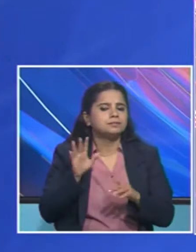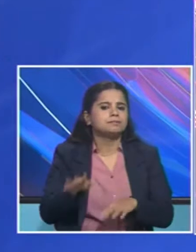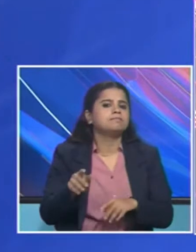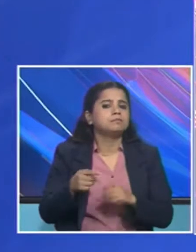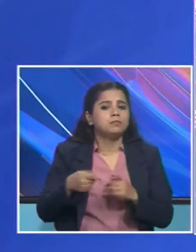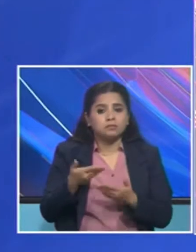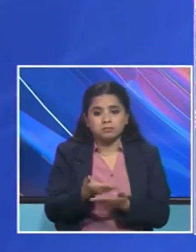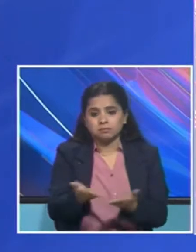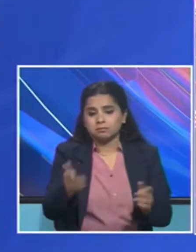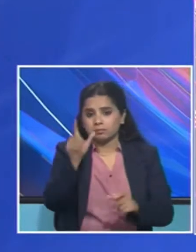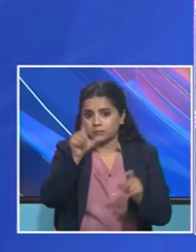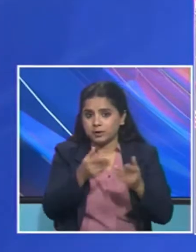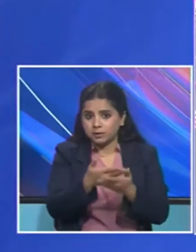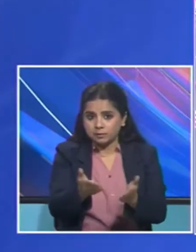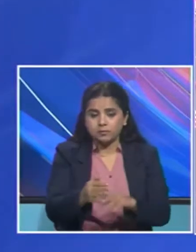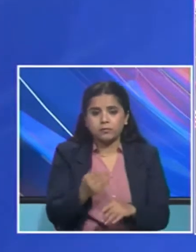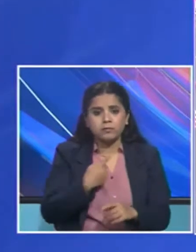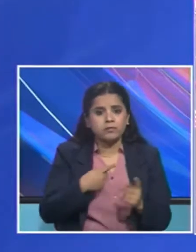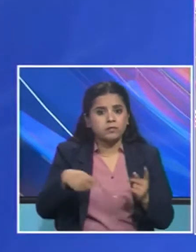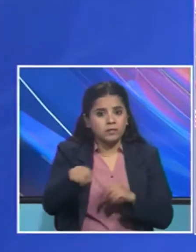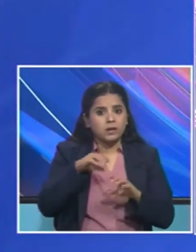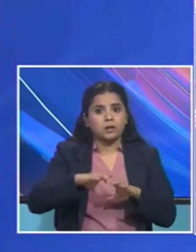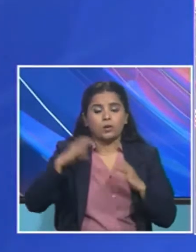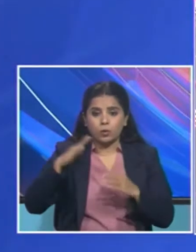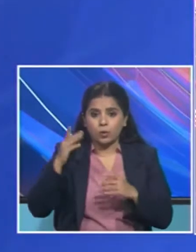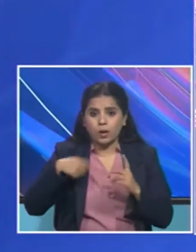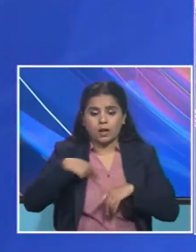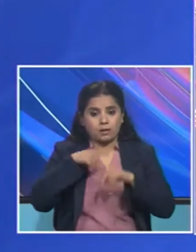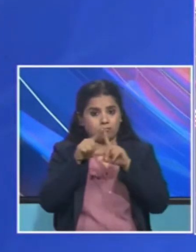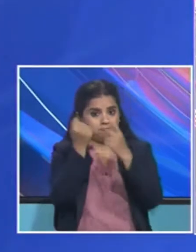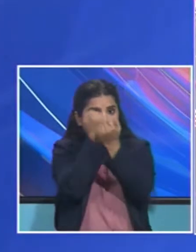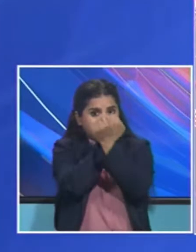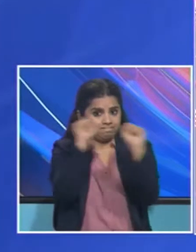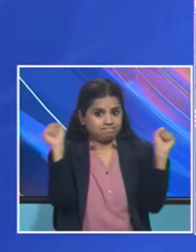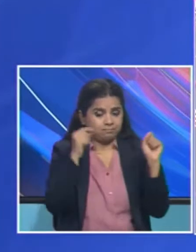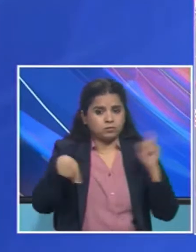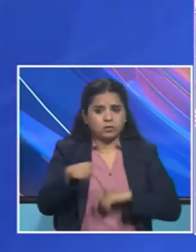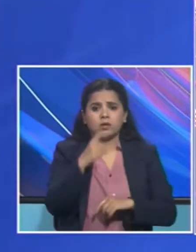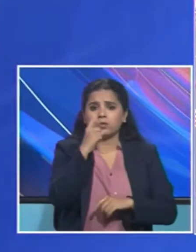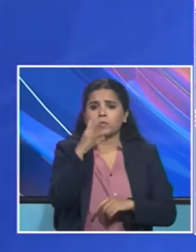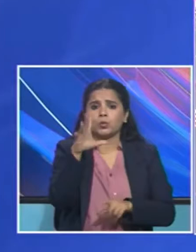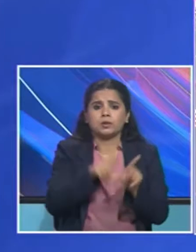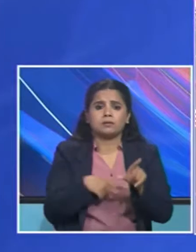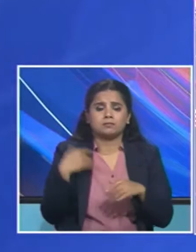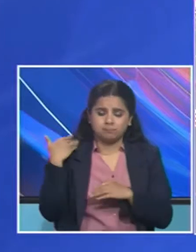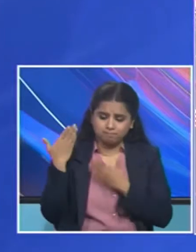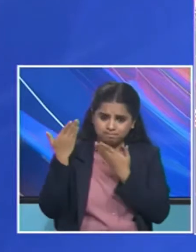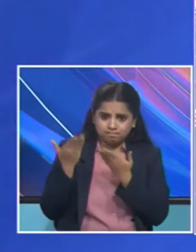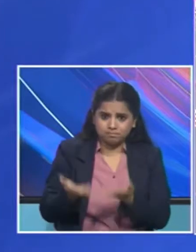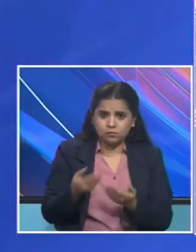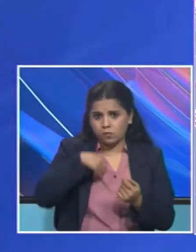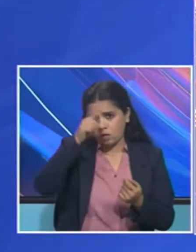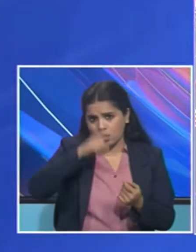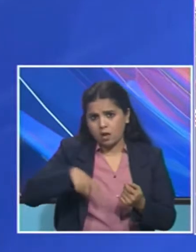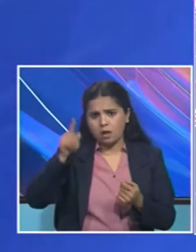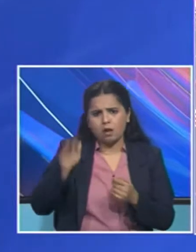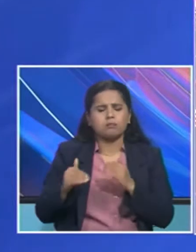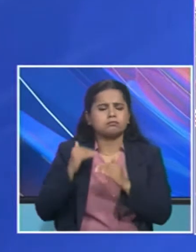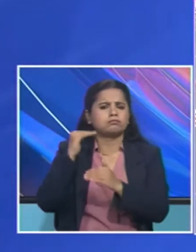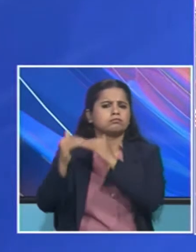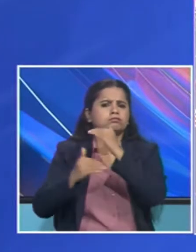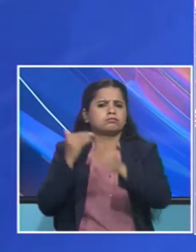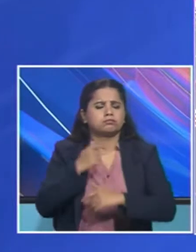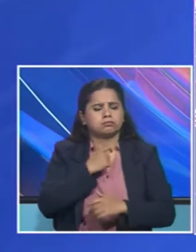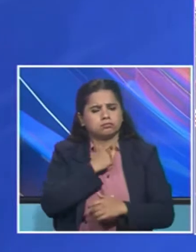देवियों और स्वजनों, एक संसदीय लोकतंत्र के रूप में 75 वर्ष में भारत ने प्रगति के संकल्प